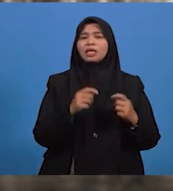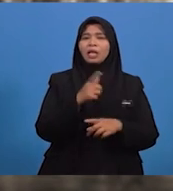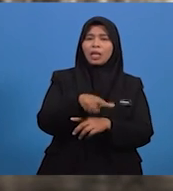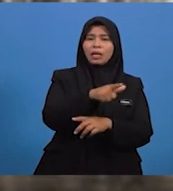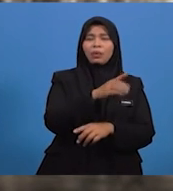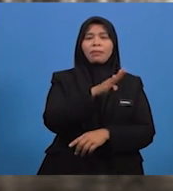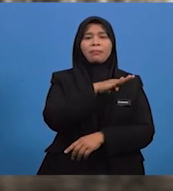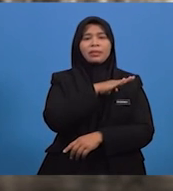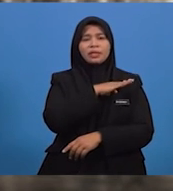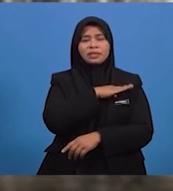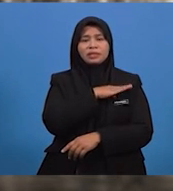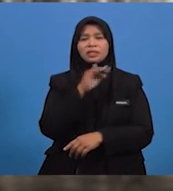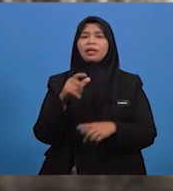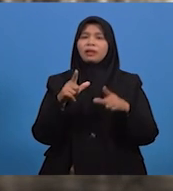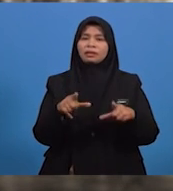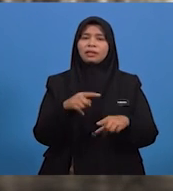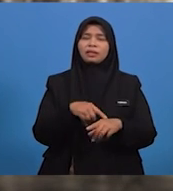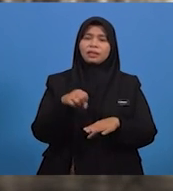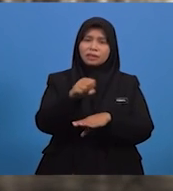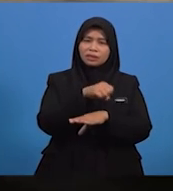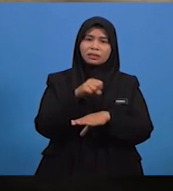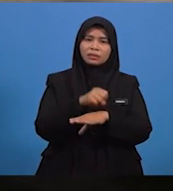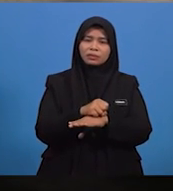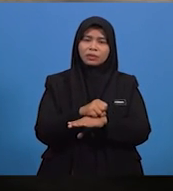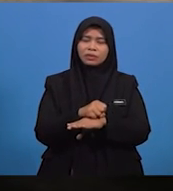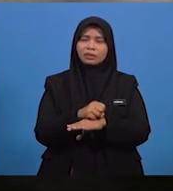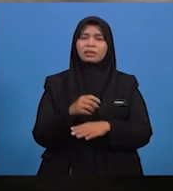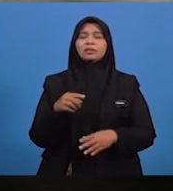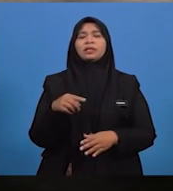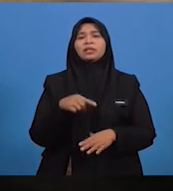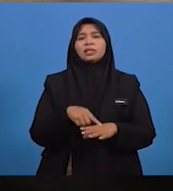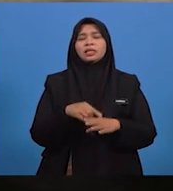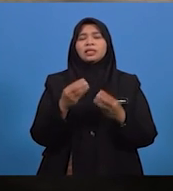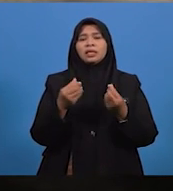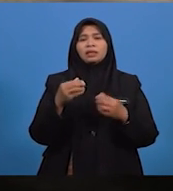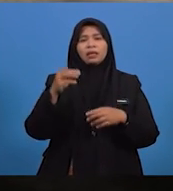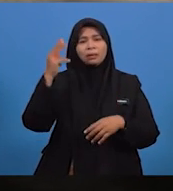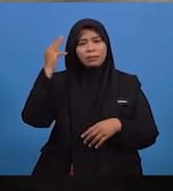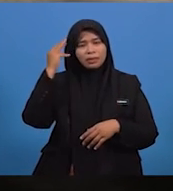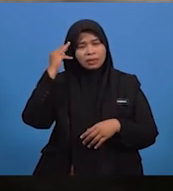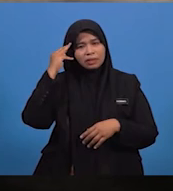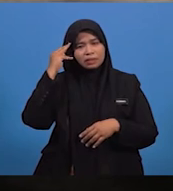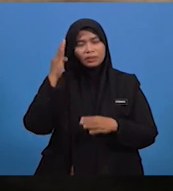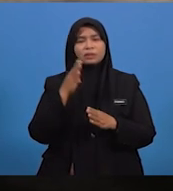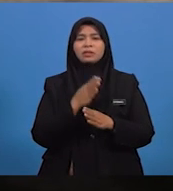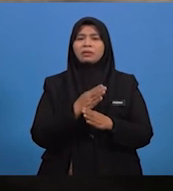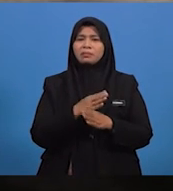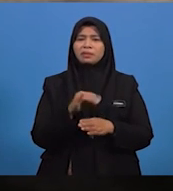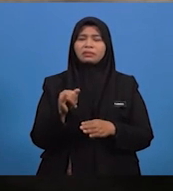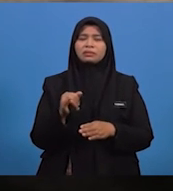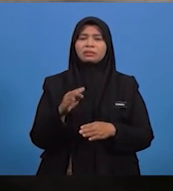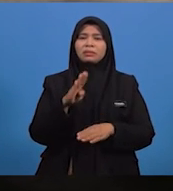yang berpangkalan di Singapura. Di tanah Melayu sebenarnya, British